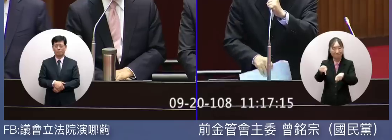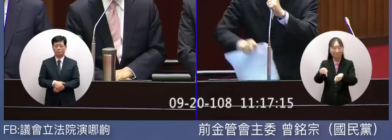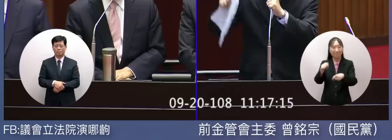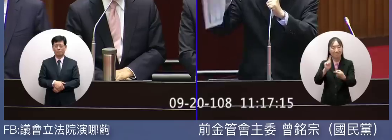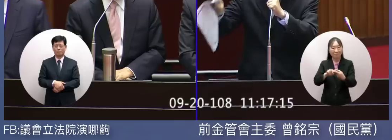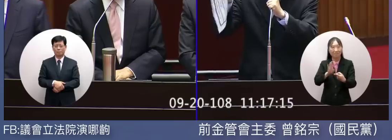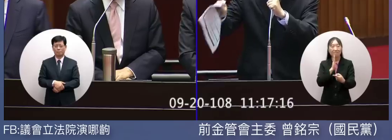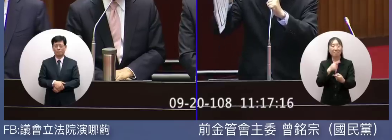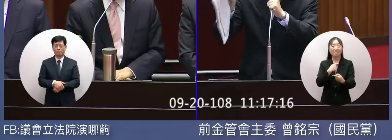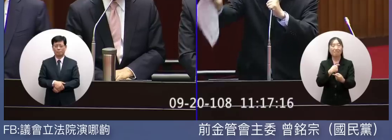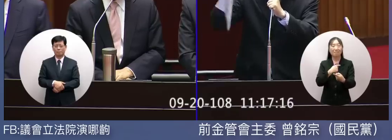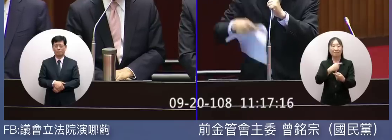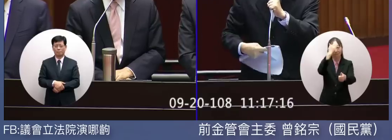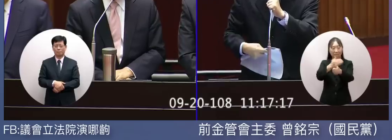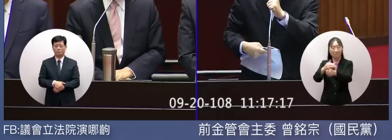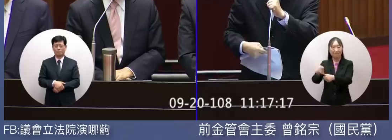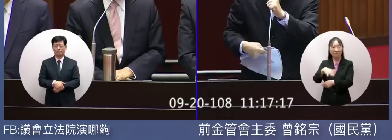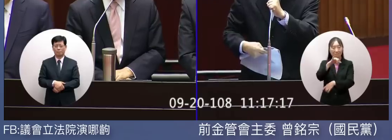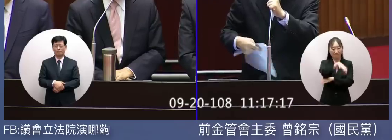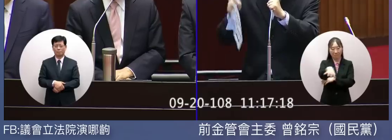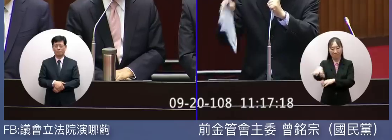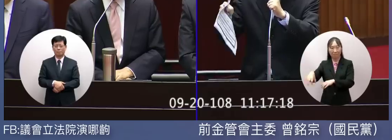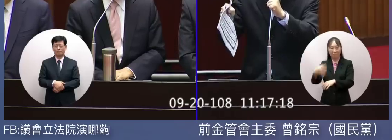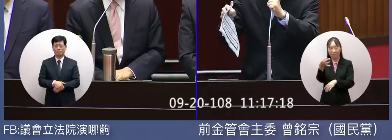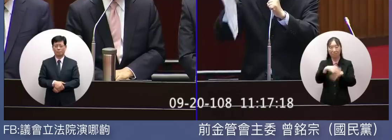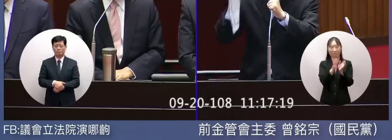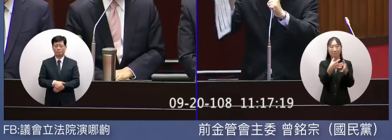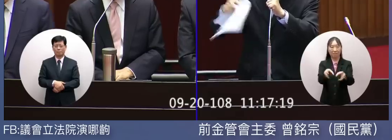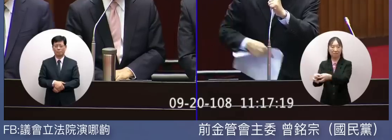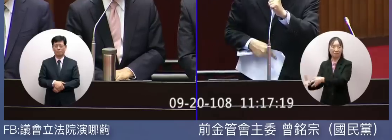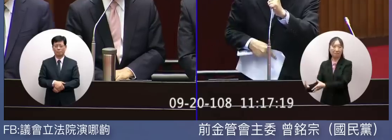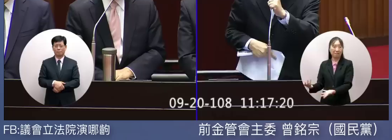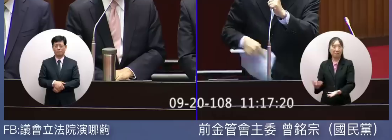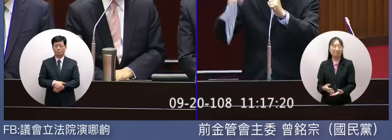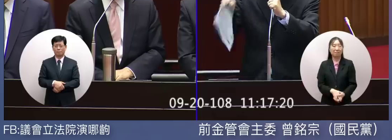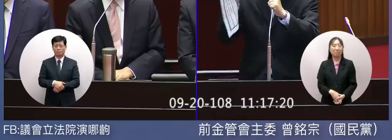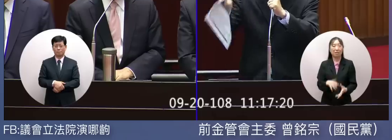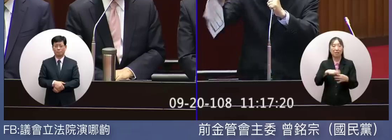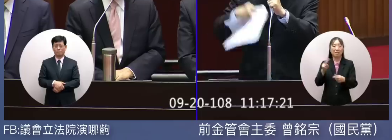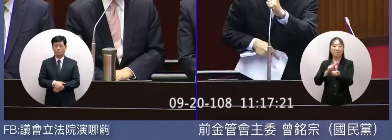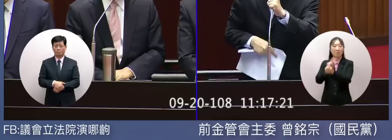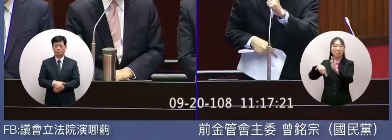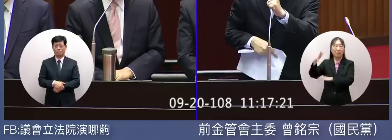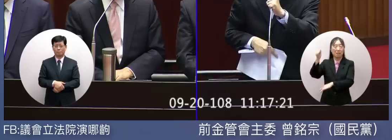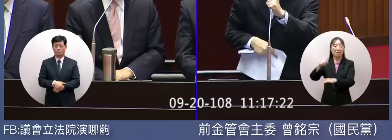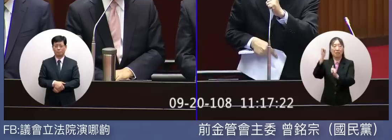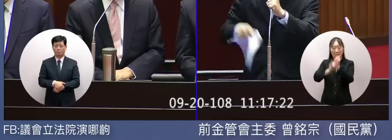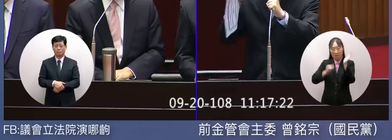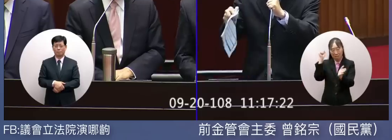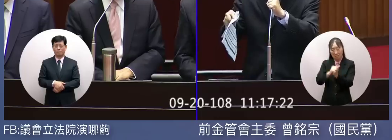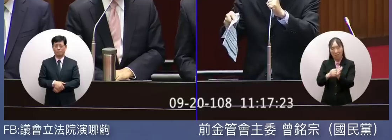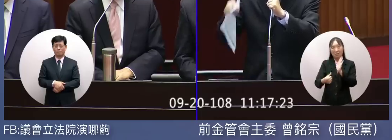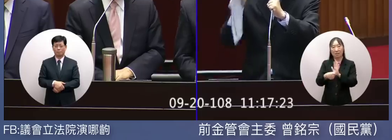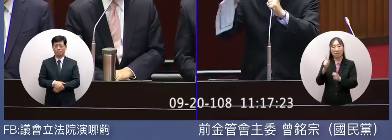把地方财政搞垮了，到时候林权院长历史留名， 另